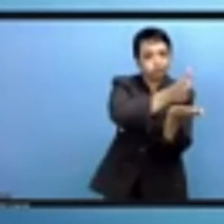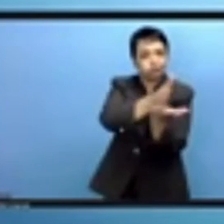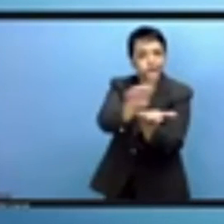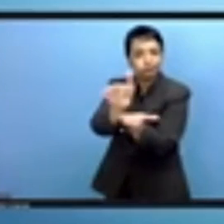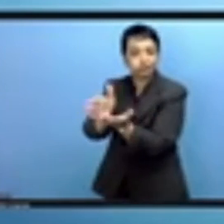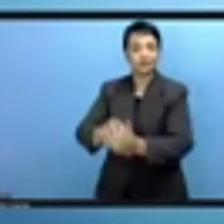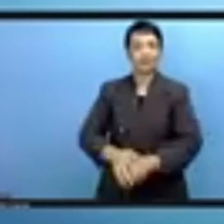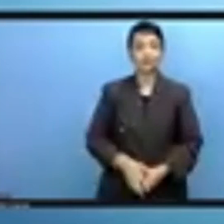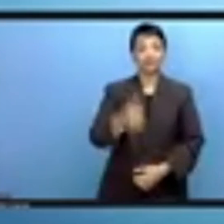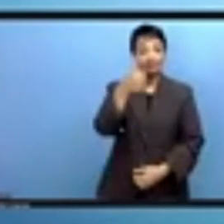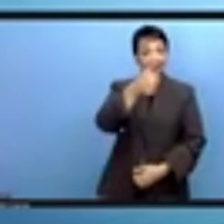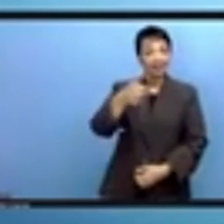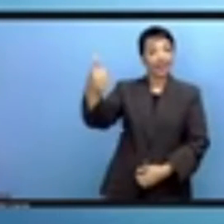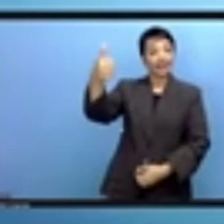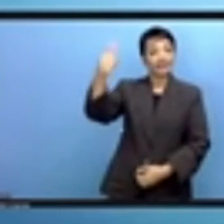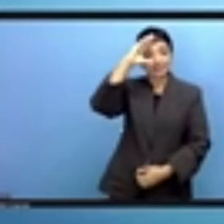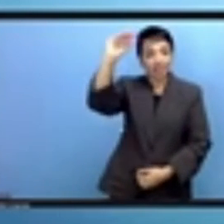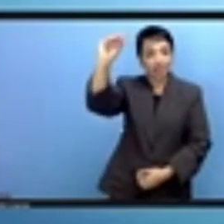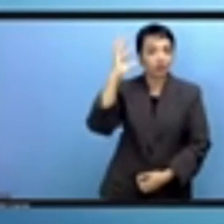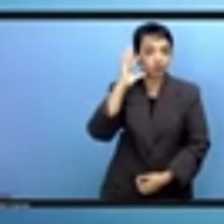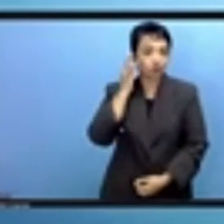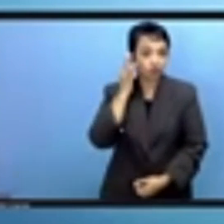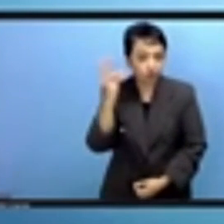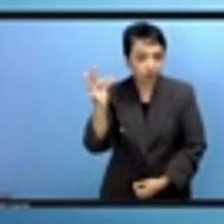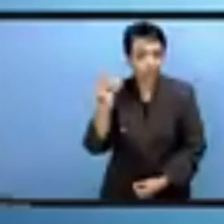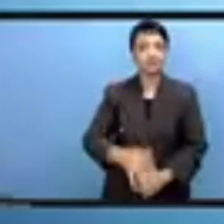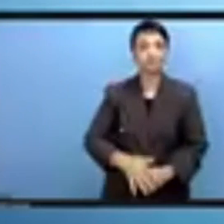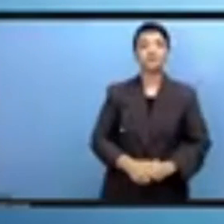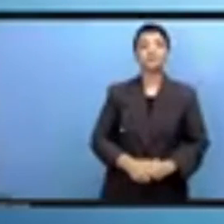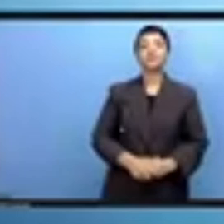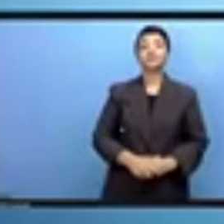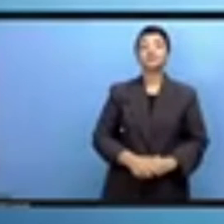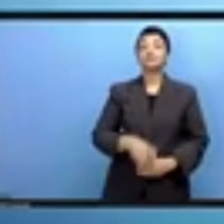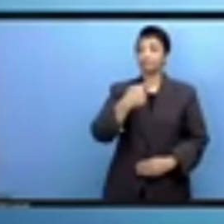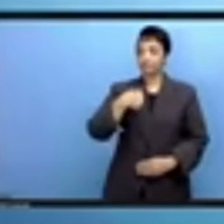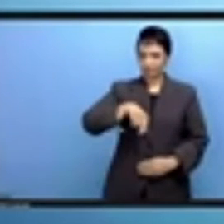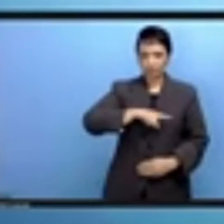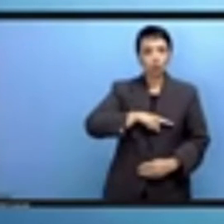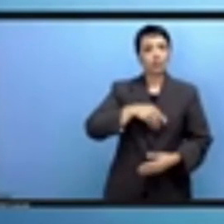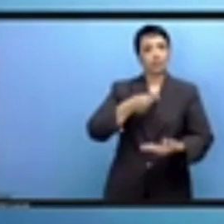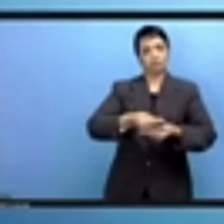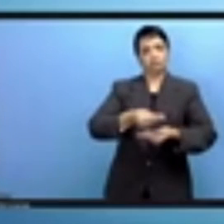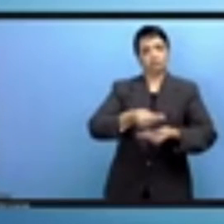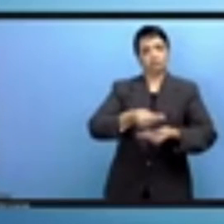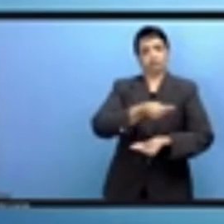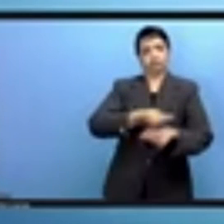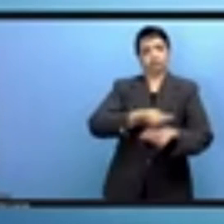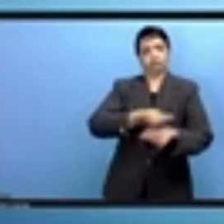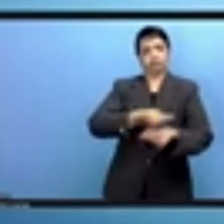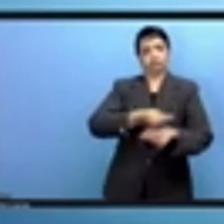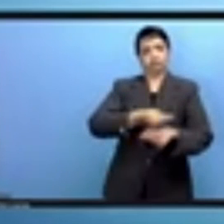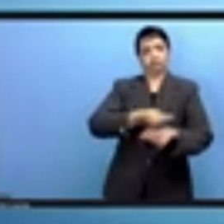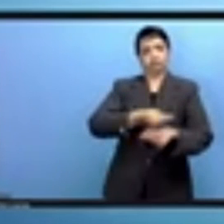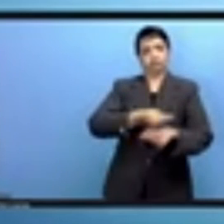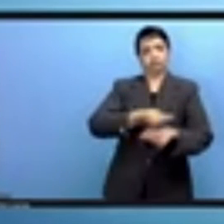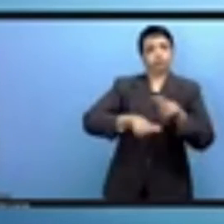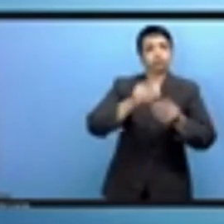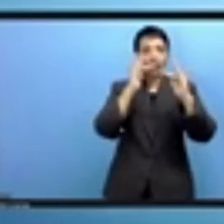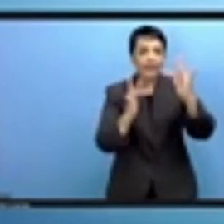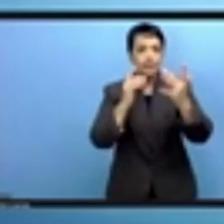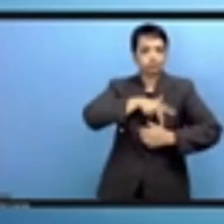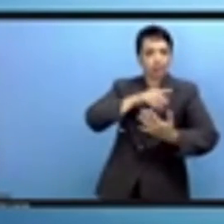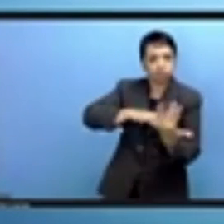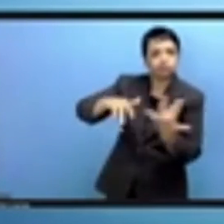育、农业和交通等方面呢做出贡献。各位阁下、女士们、先生们，互联